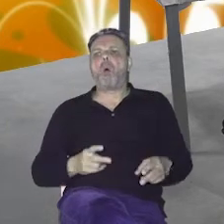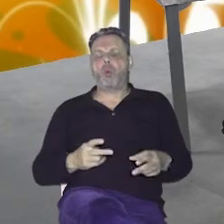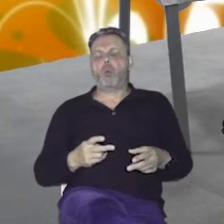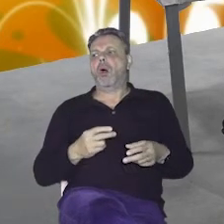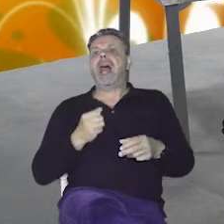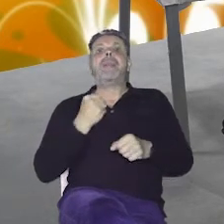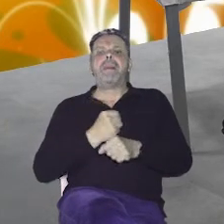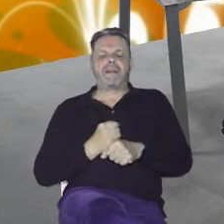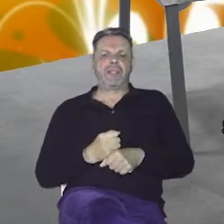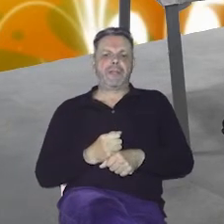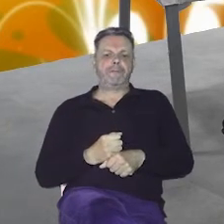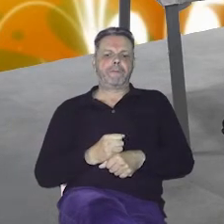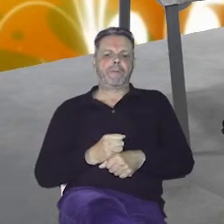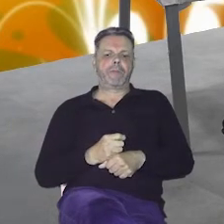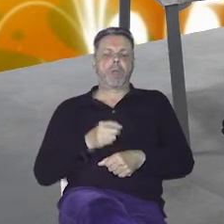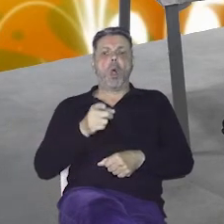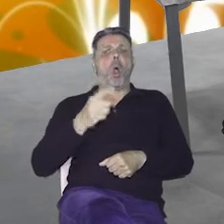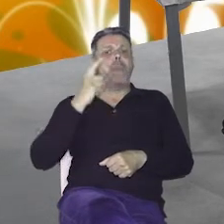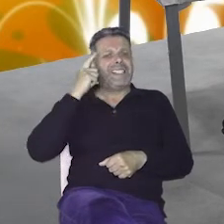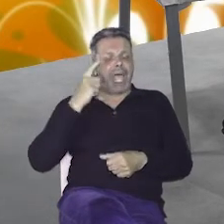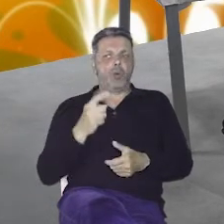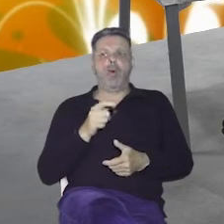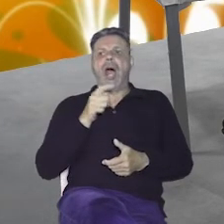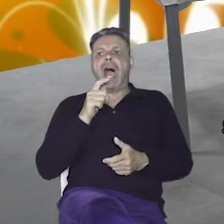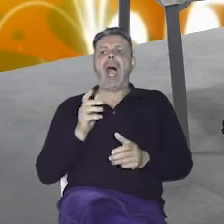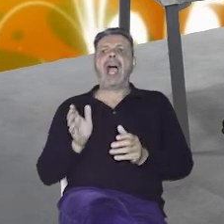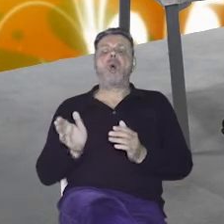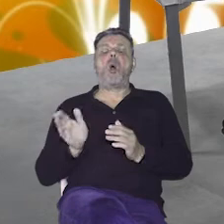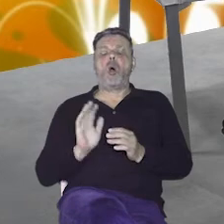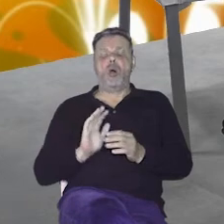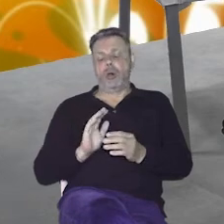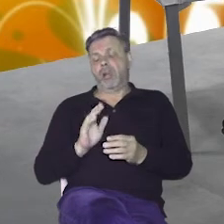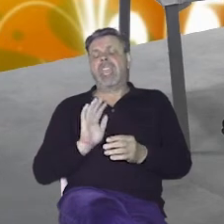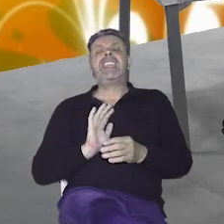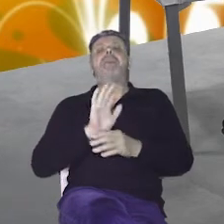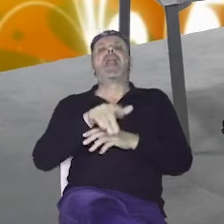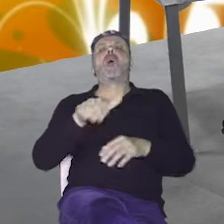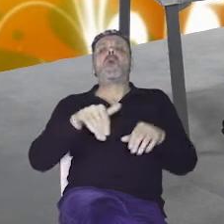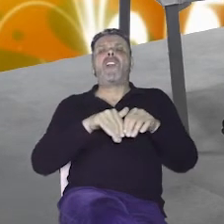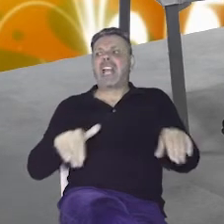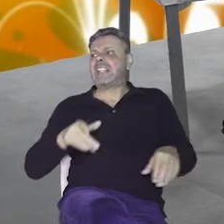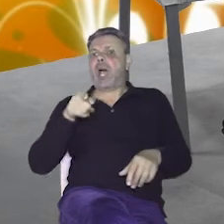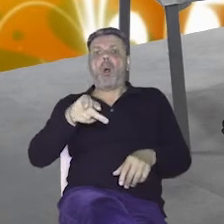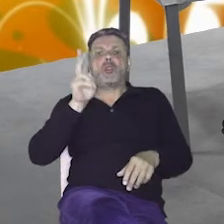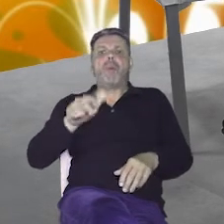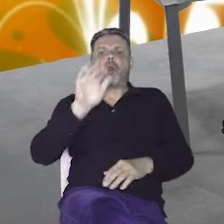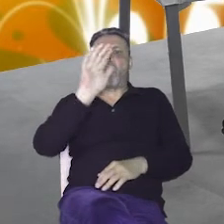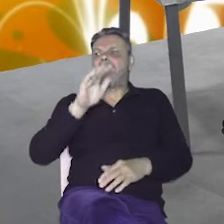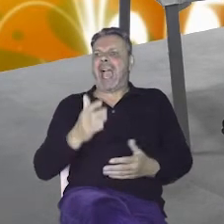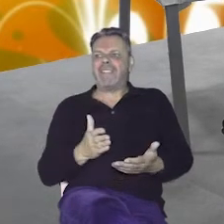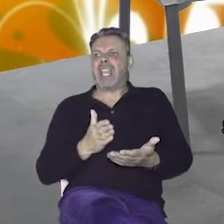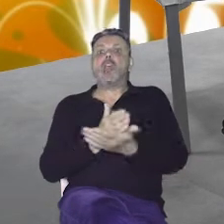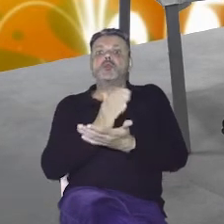napraviti. Oni znaju. Oni znaju ako ide preko njihovih granica da oni to moraju negdje prijaviti službeno. E da,